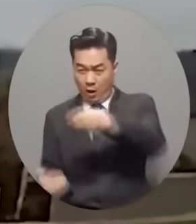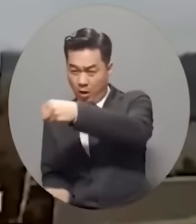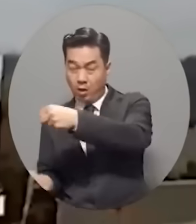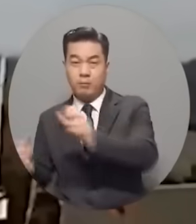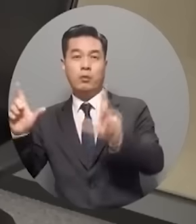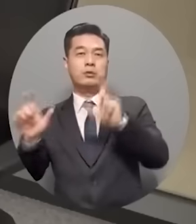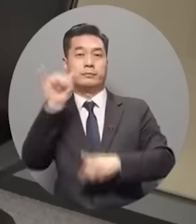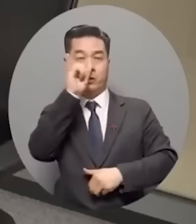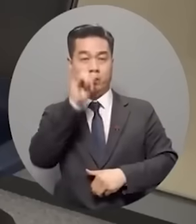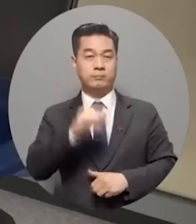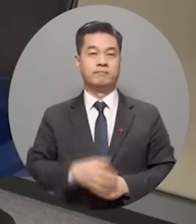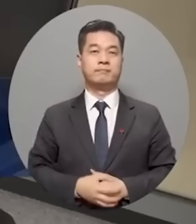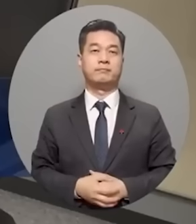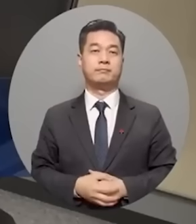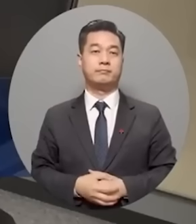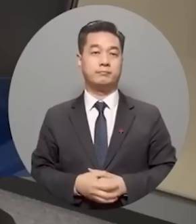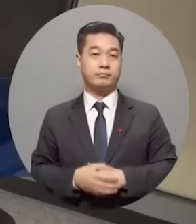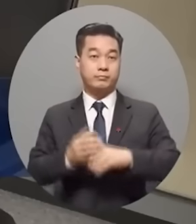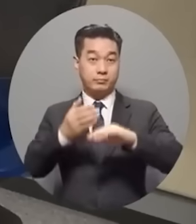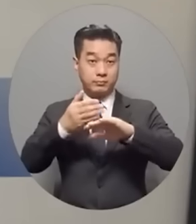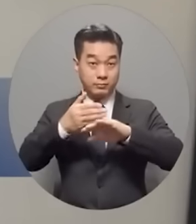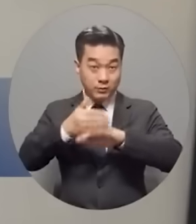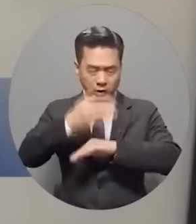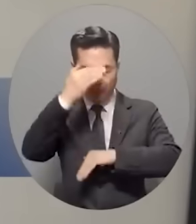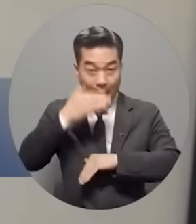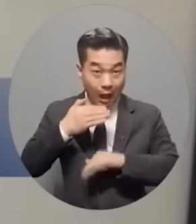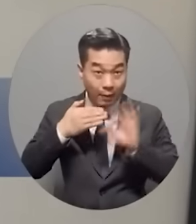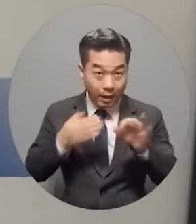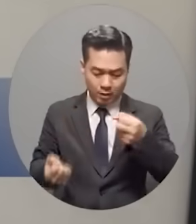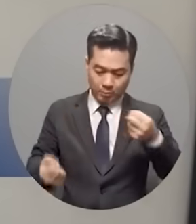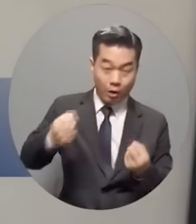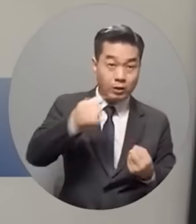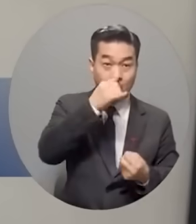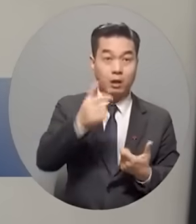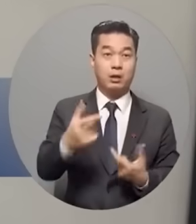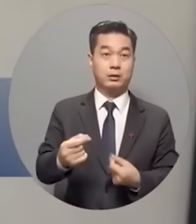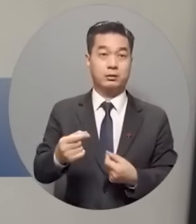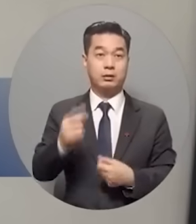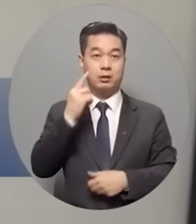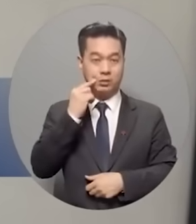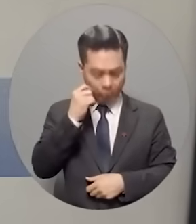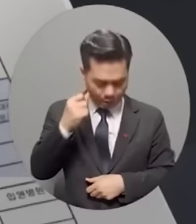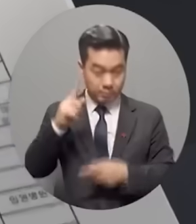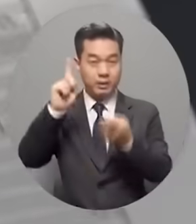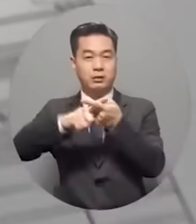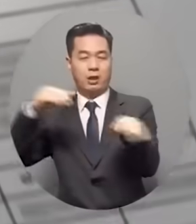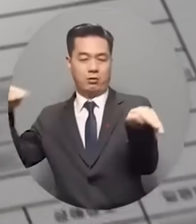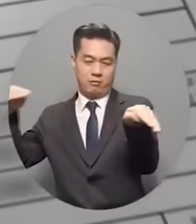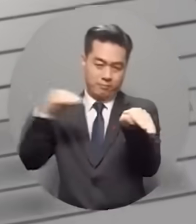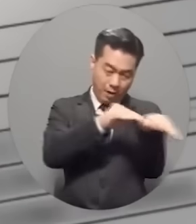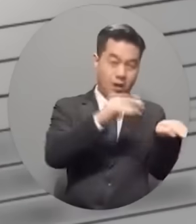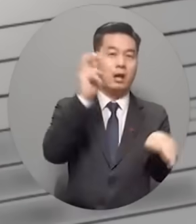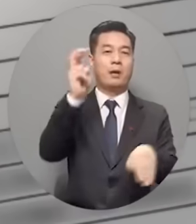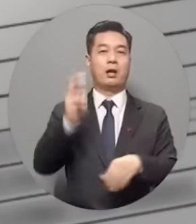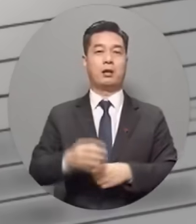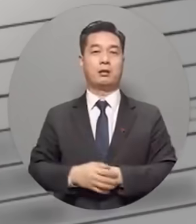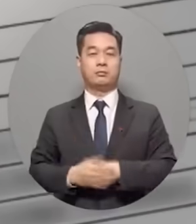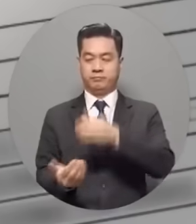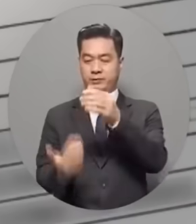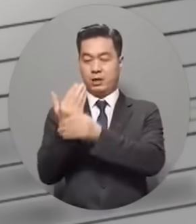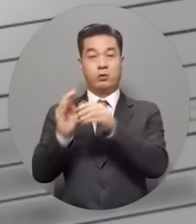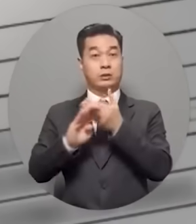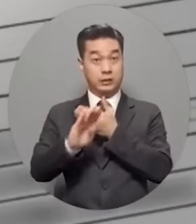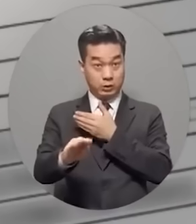했습니다. 뒤늦게 발견하고 틀었을 가능성이 좀 높아 보여요. 돌았으면요, 그냥 정면으로 박았을 거예요. 경찰이 사고 직후